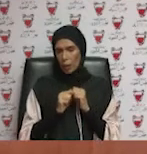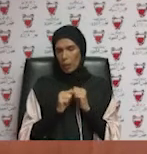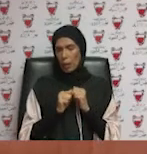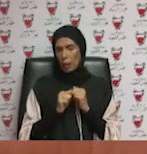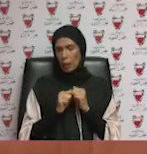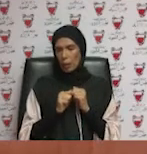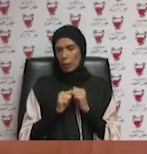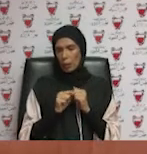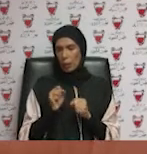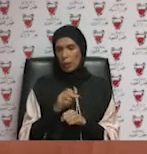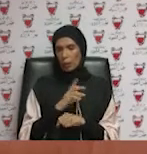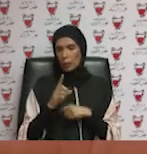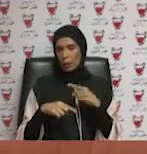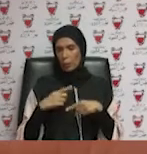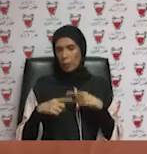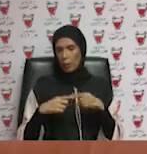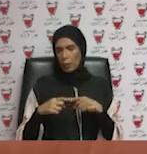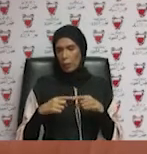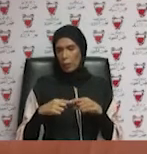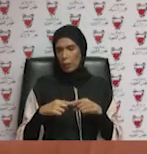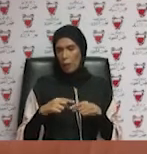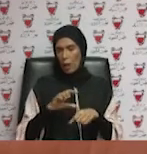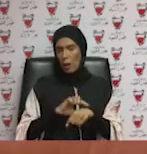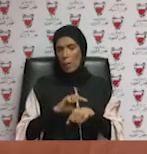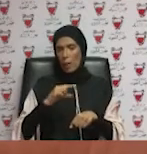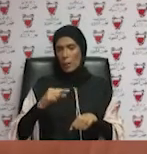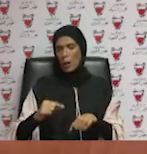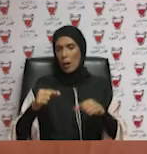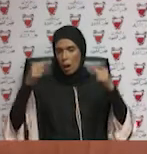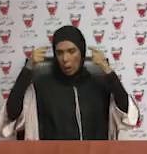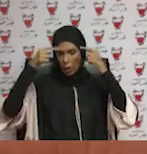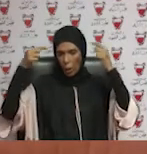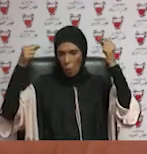يعني التعليم المستمر لدى الأطباء ولدى الكوادر الطبية.